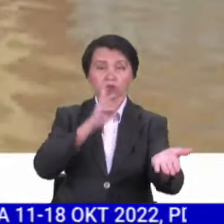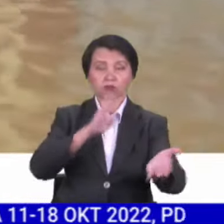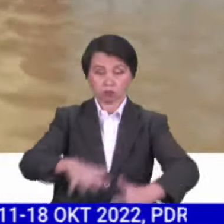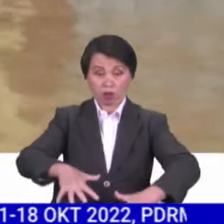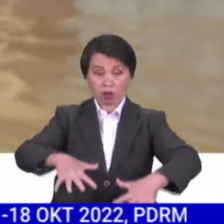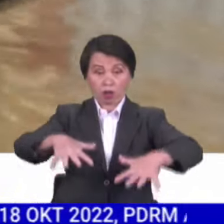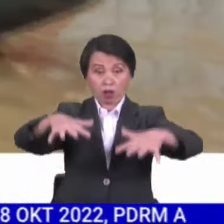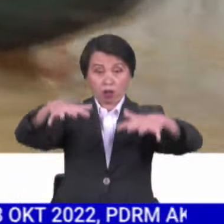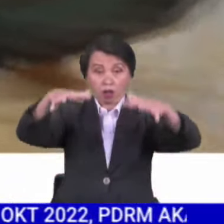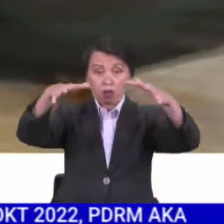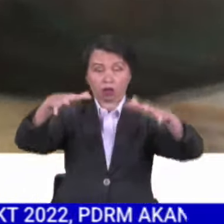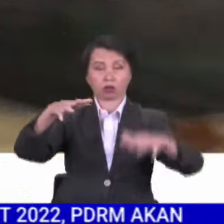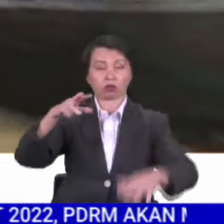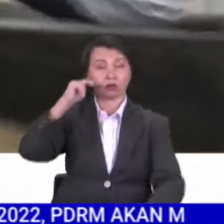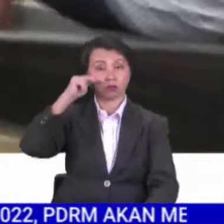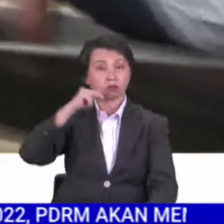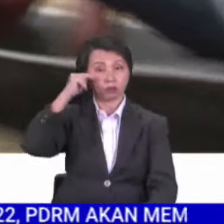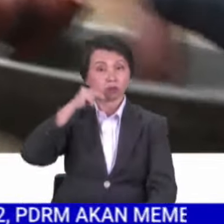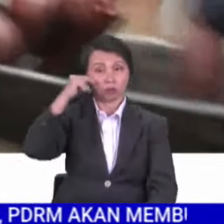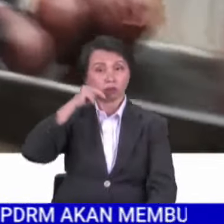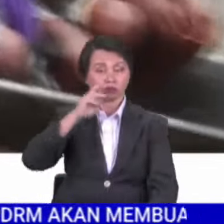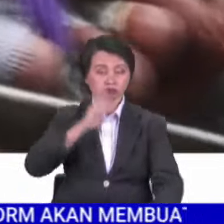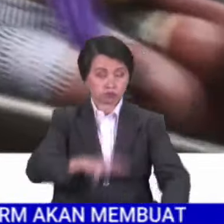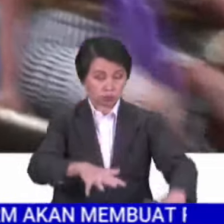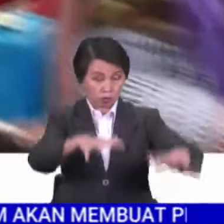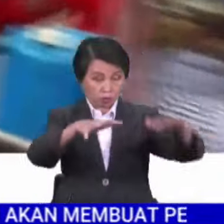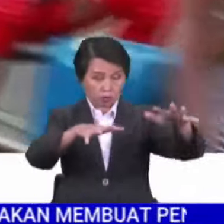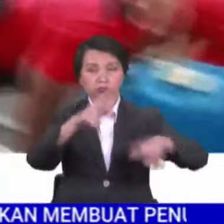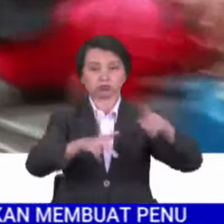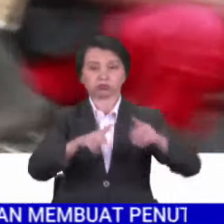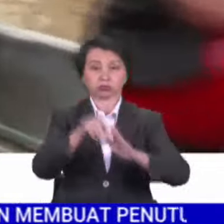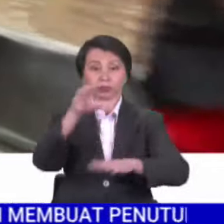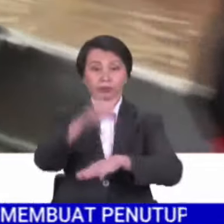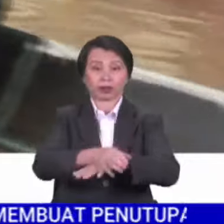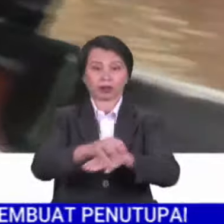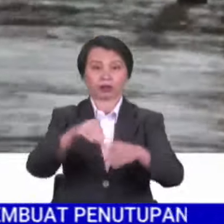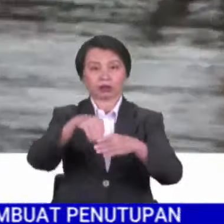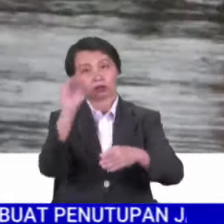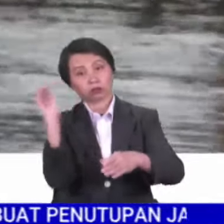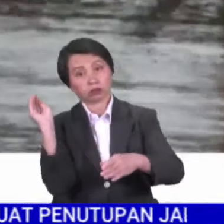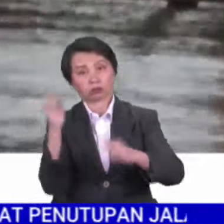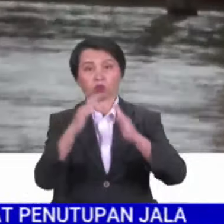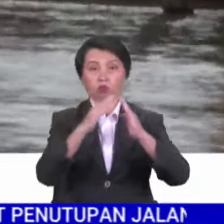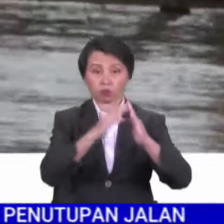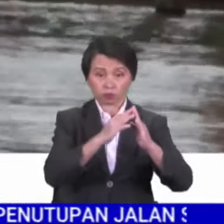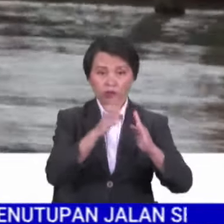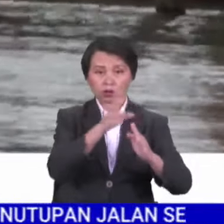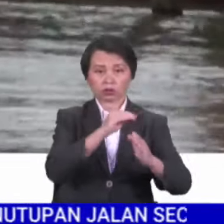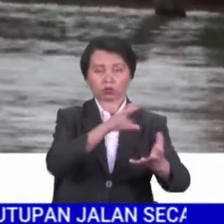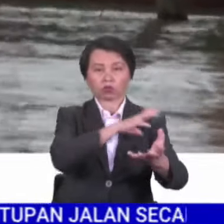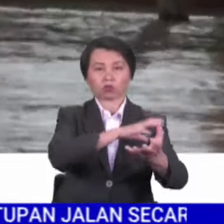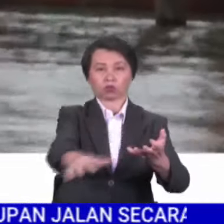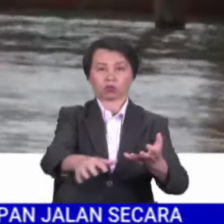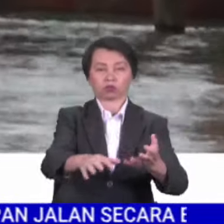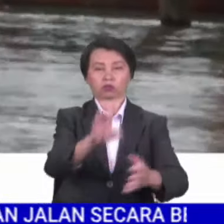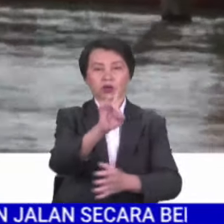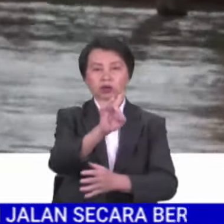banjir besar di Nigeria. Bencana menyebabkan penduduknya terpaksa meninggalkan kediaman mereka dan memusnahkan